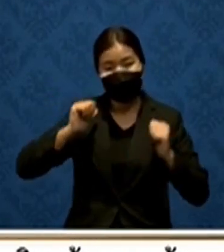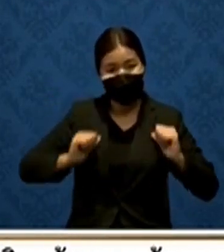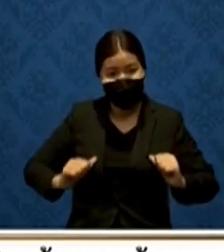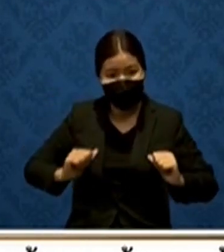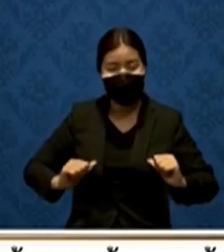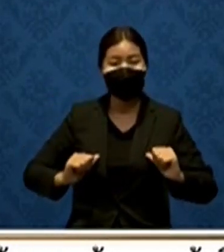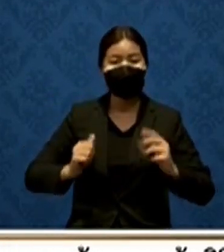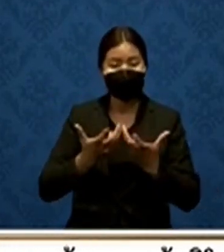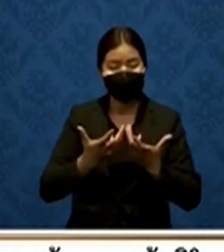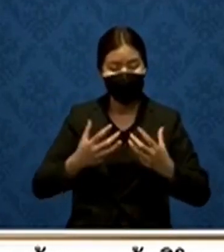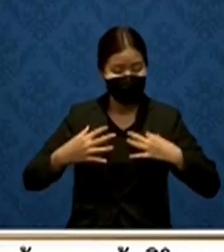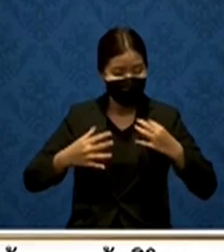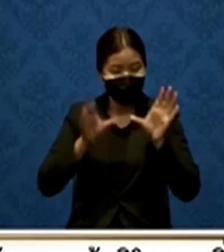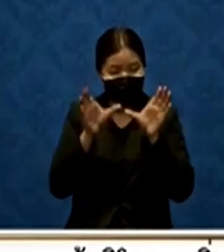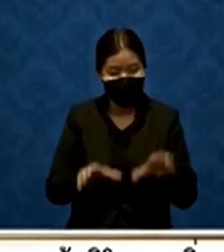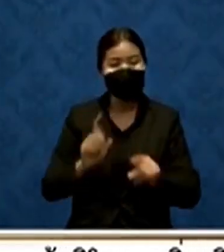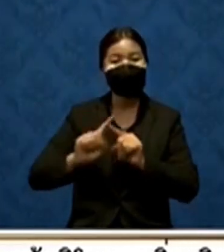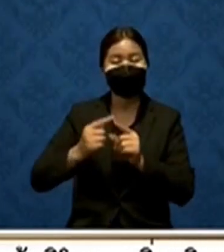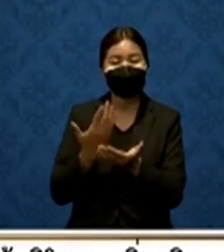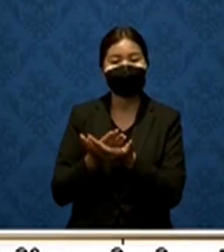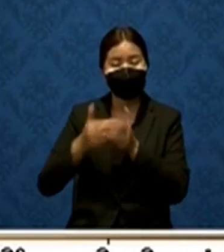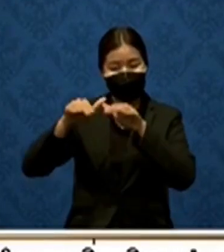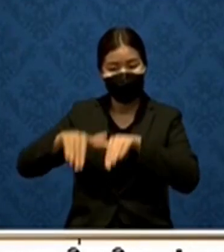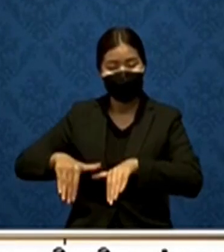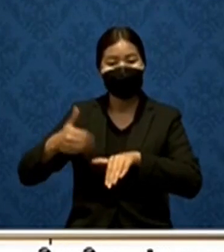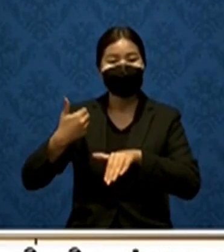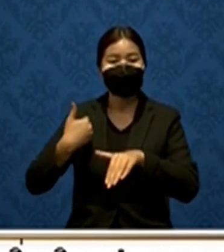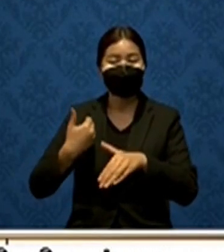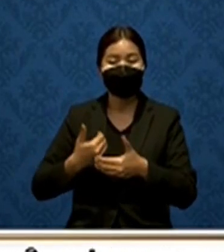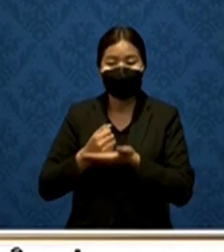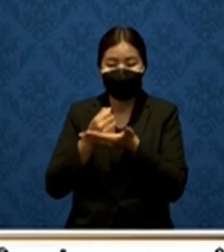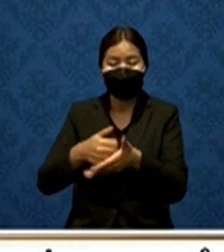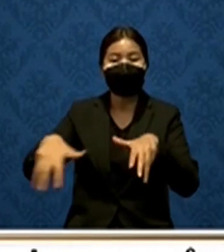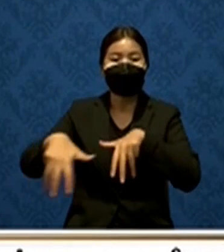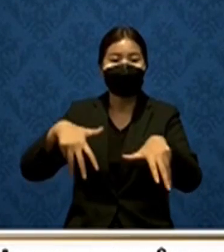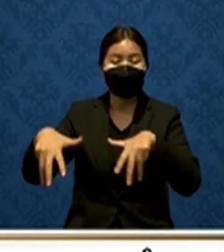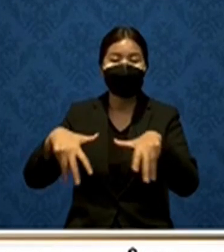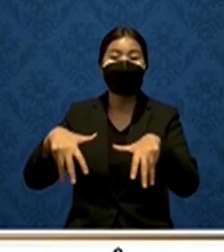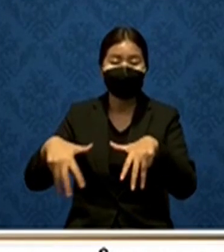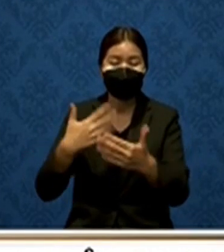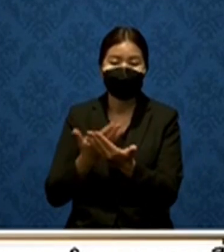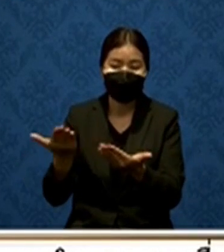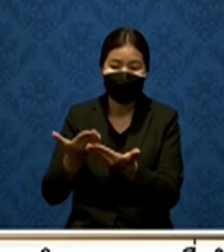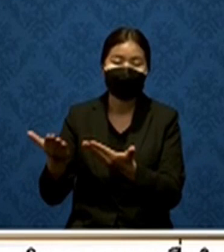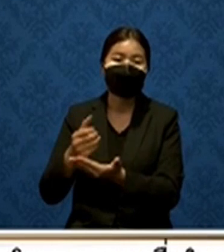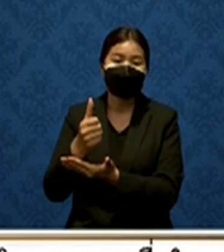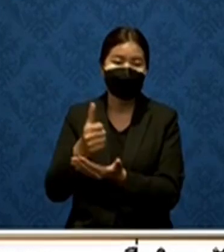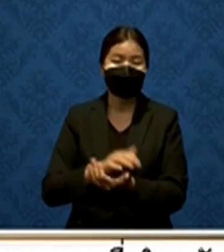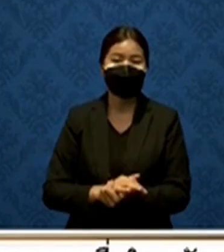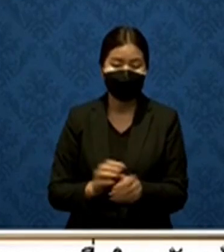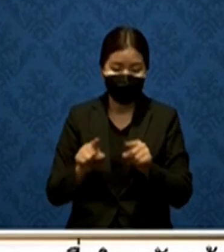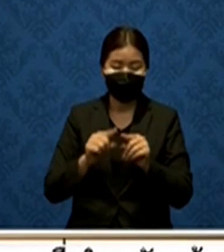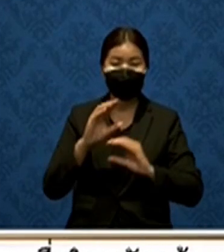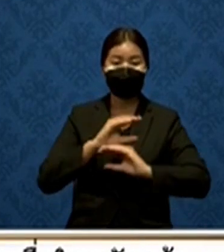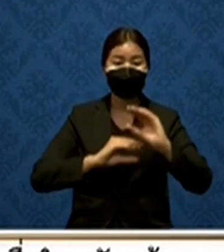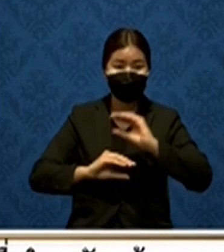บลดลาคาลงมาหลายรายการที่เดียวในโครงการพานิลดลาคาช่วยประชาชนและแม่แต่โครงการนี้ที่จัดร